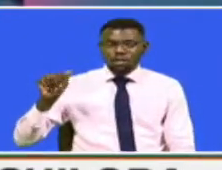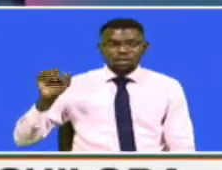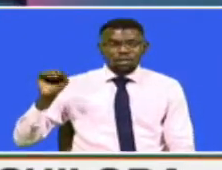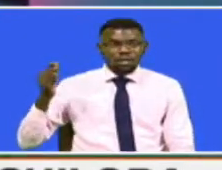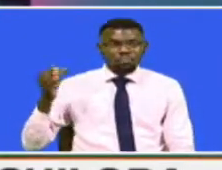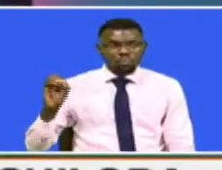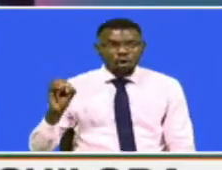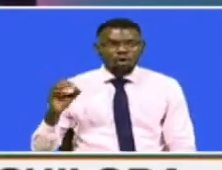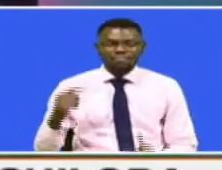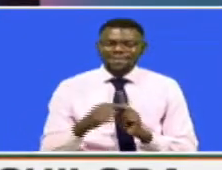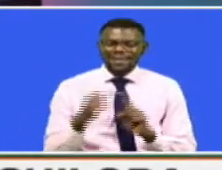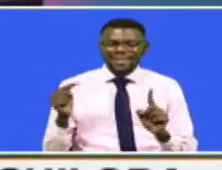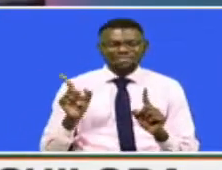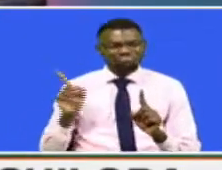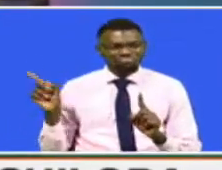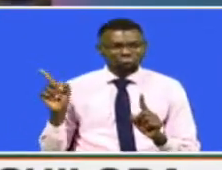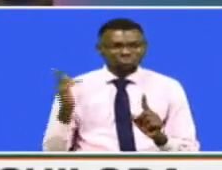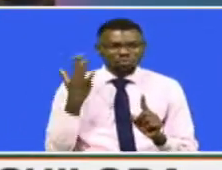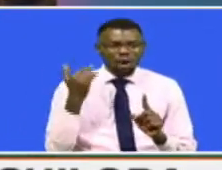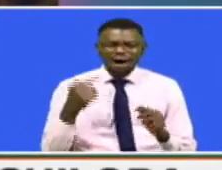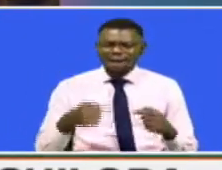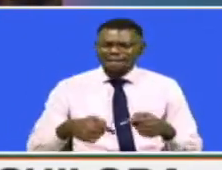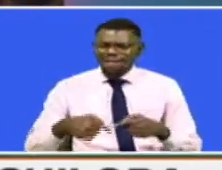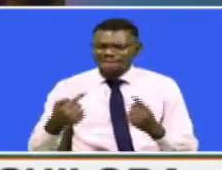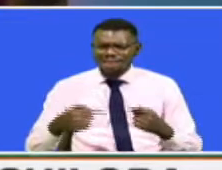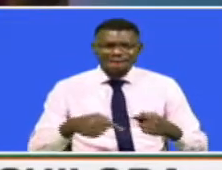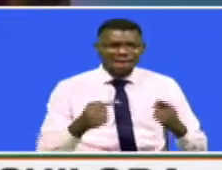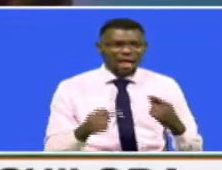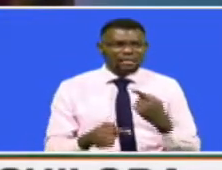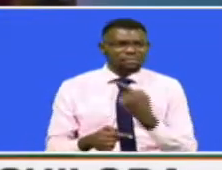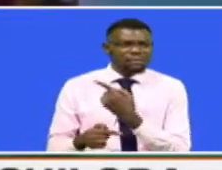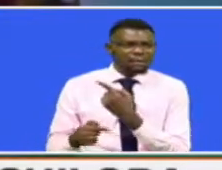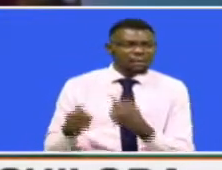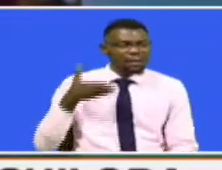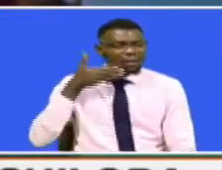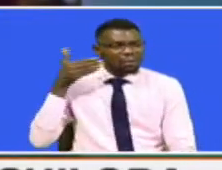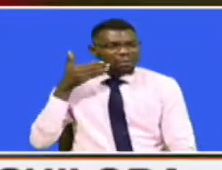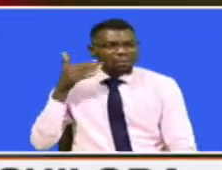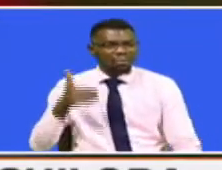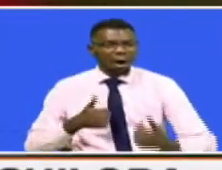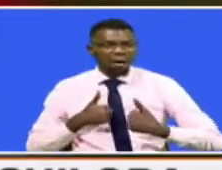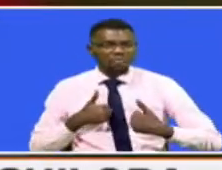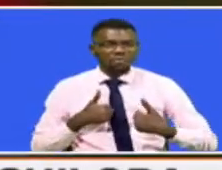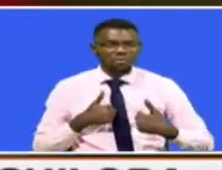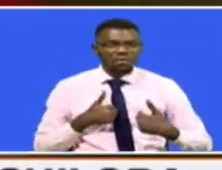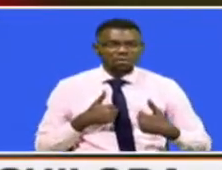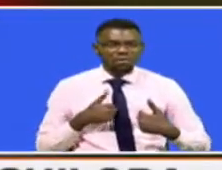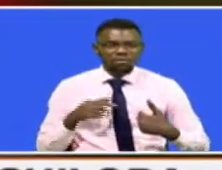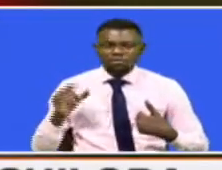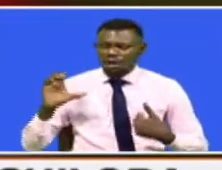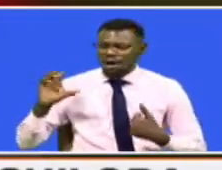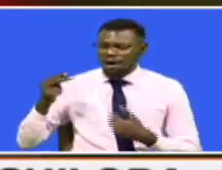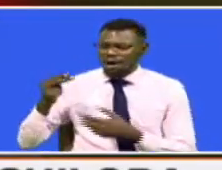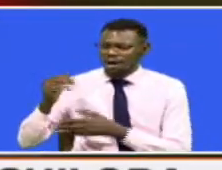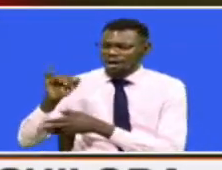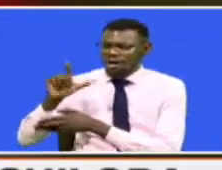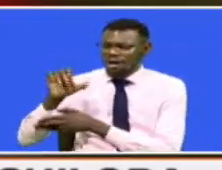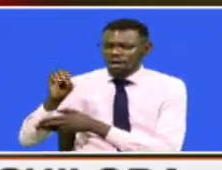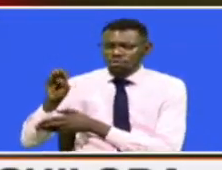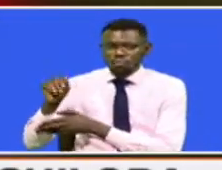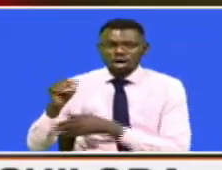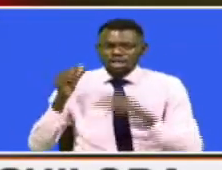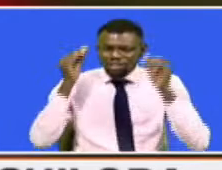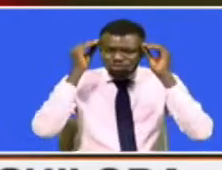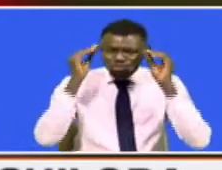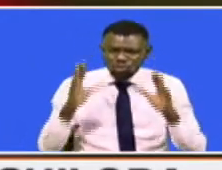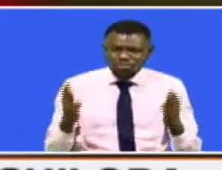mwana mitindo huyo kutokana na zogo la mapenzi. Mwathiriwa Edwin Chiloba Chiloba alikuwa mwanafunzi wa mwaka wa